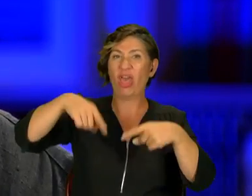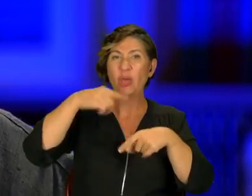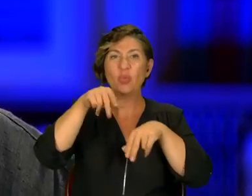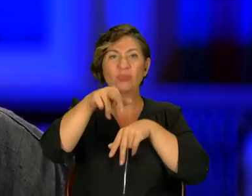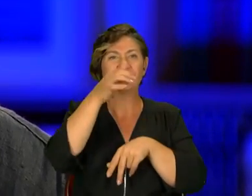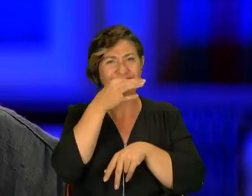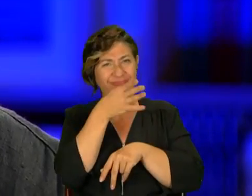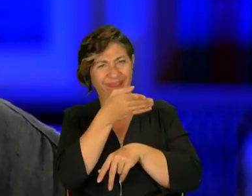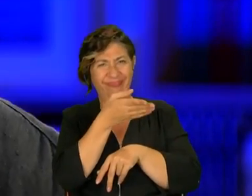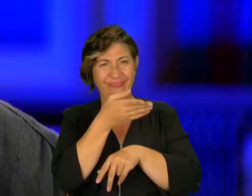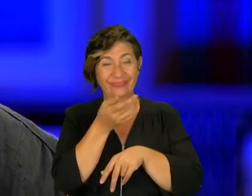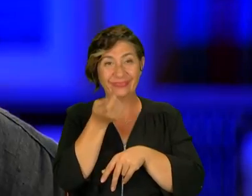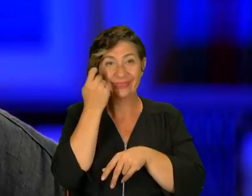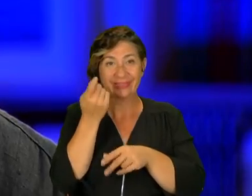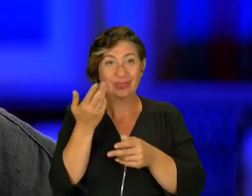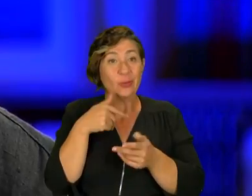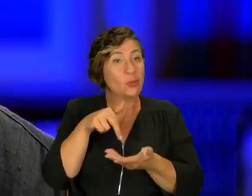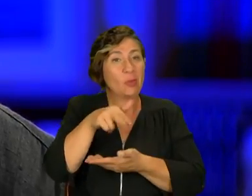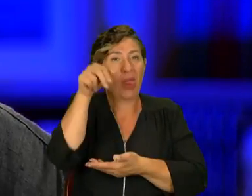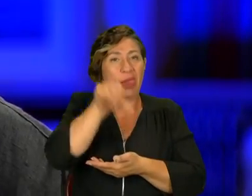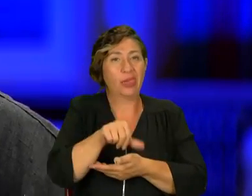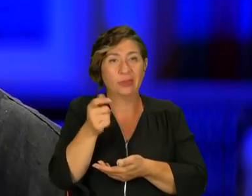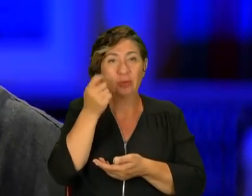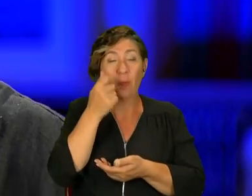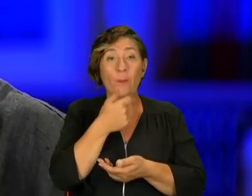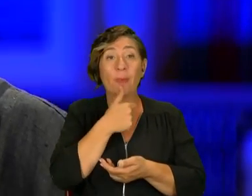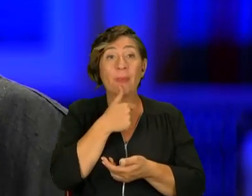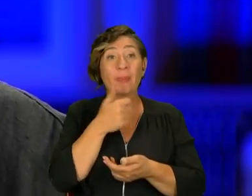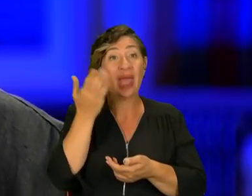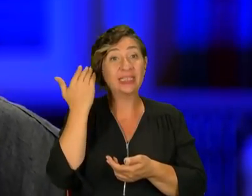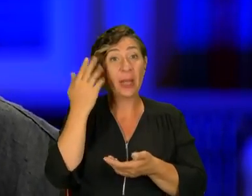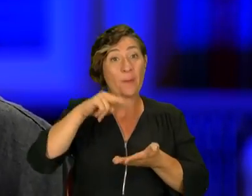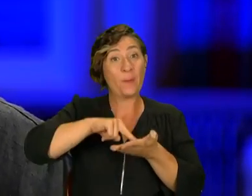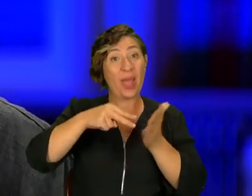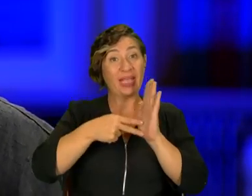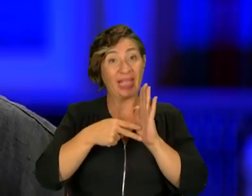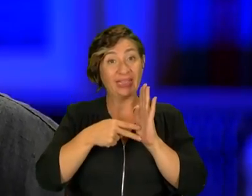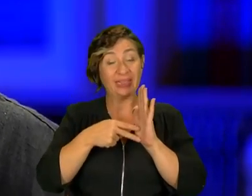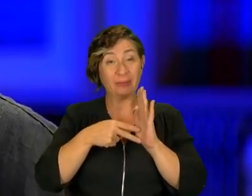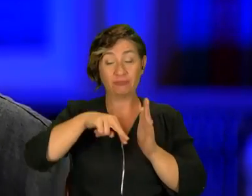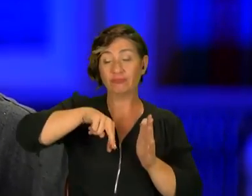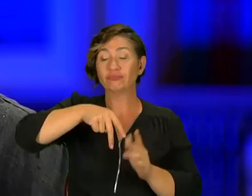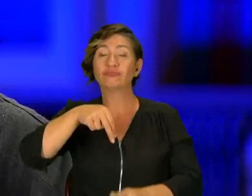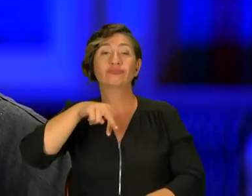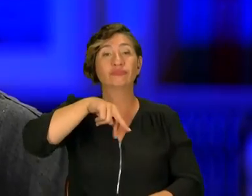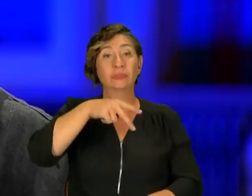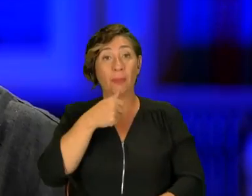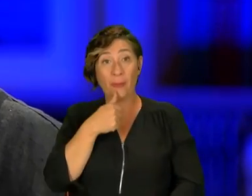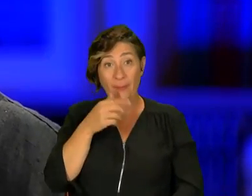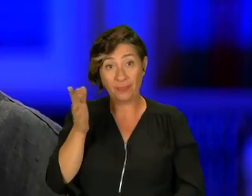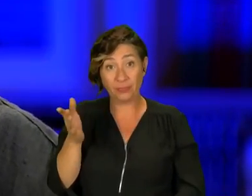zaten. Yani yürüyemiyorsun diye. Babam eskiden mankenler podyumlarda yürüten bir